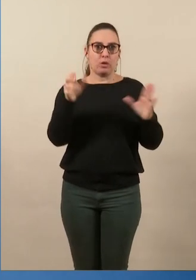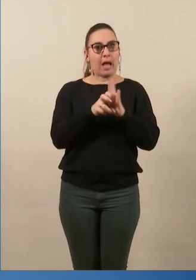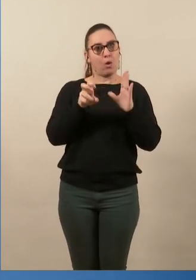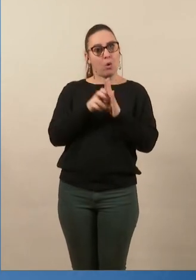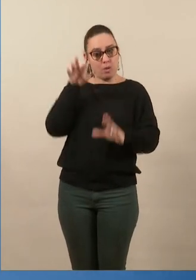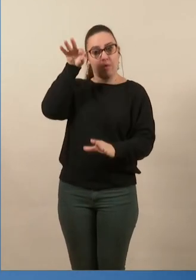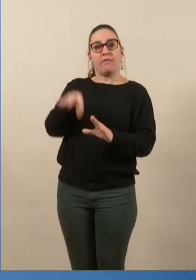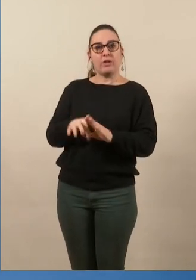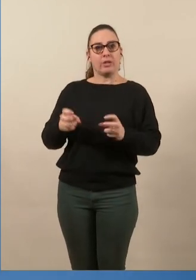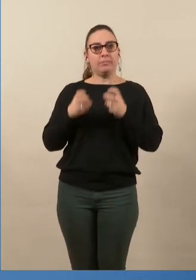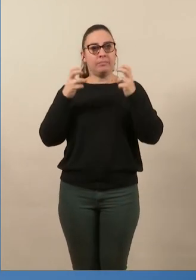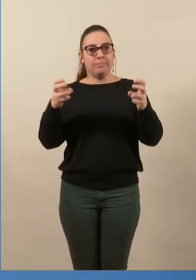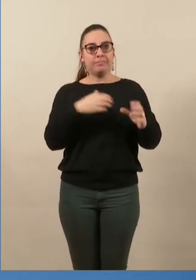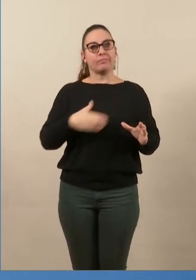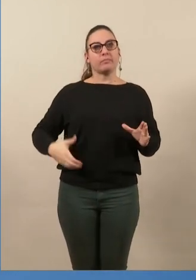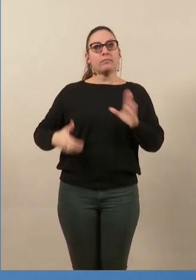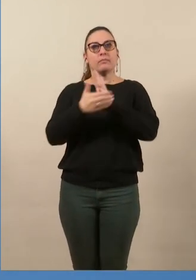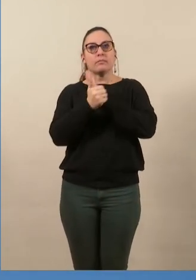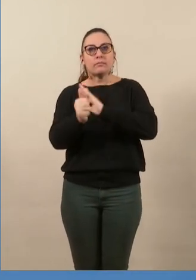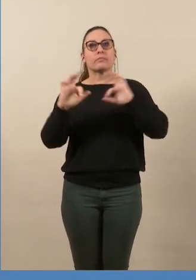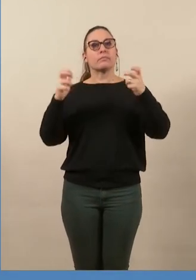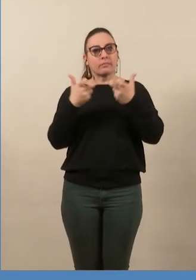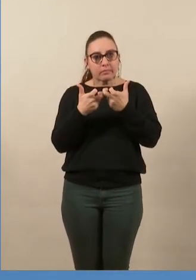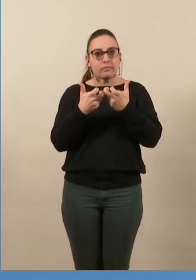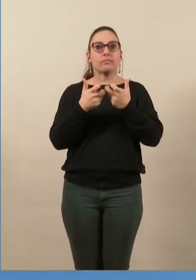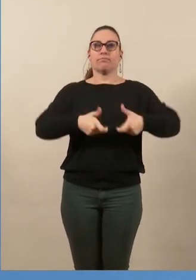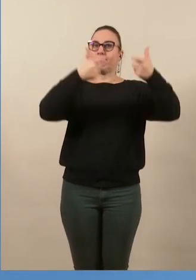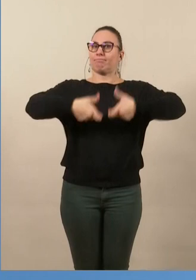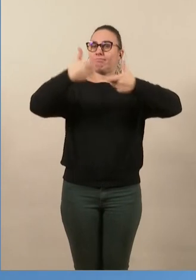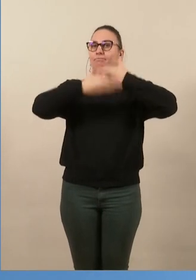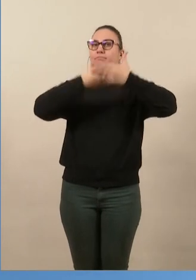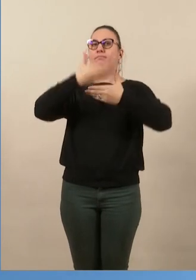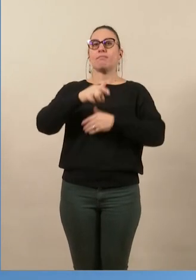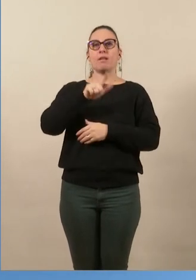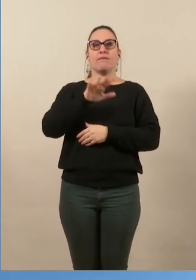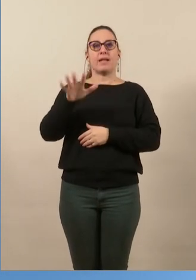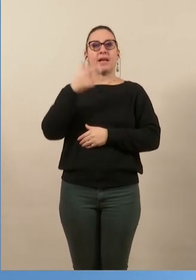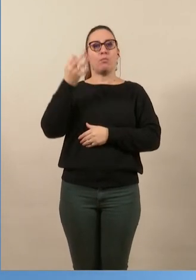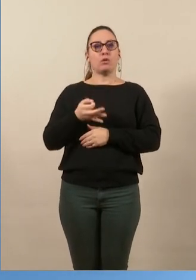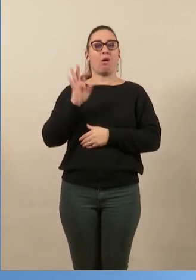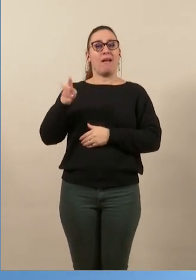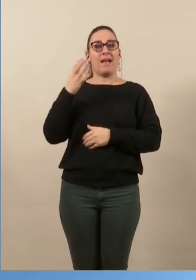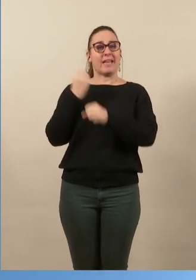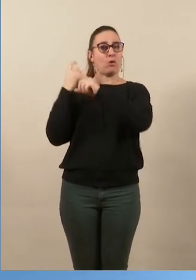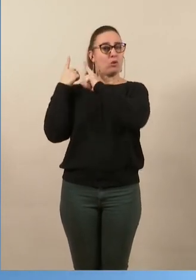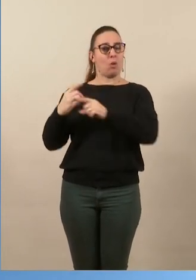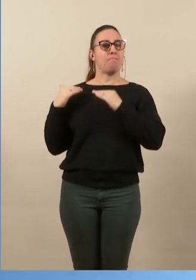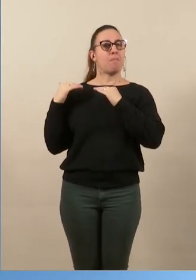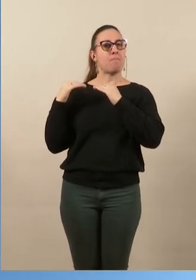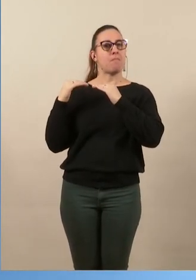voter une augmentation de la part communale du taux de la taxe sur le foncier bâti de 25 % après 14 ans de